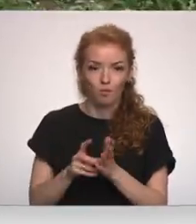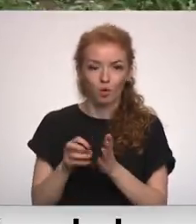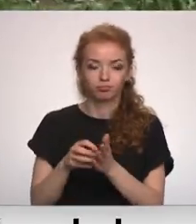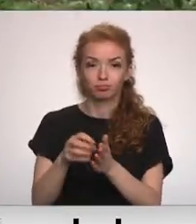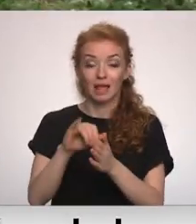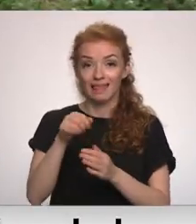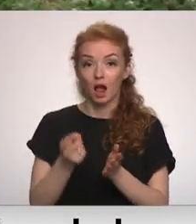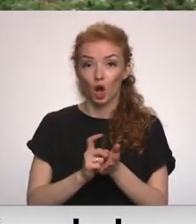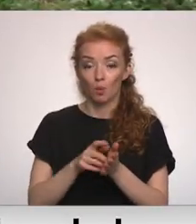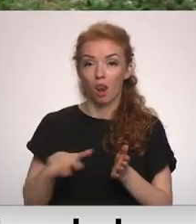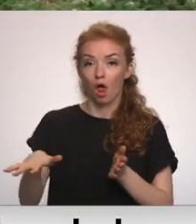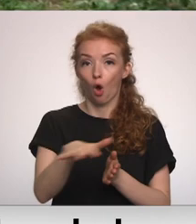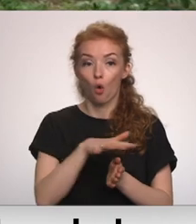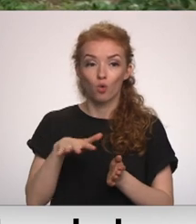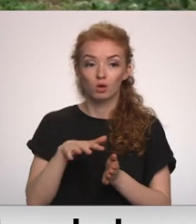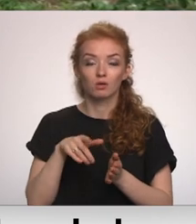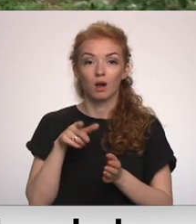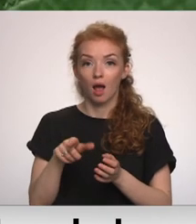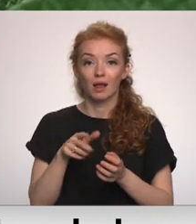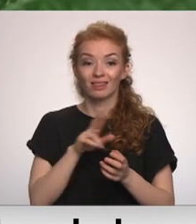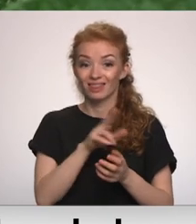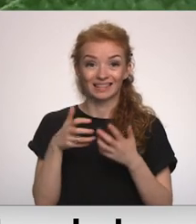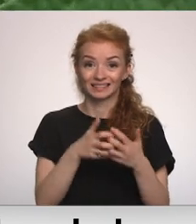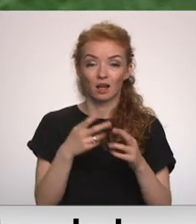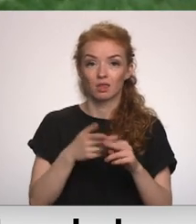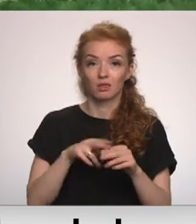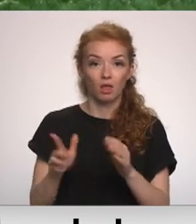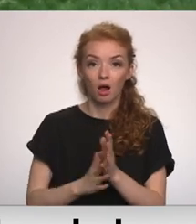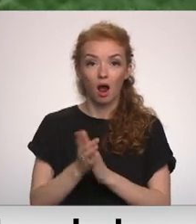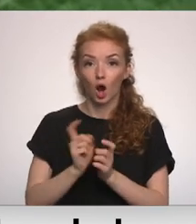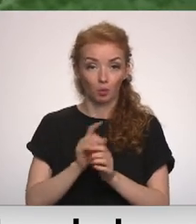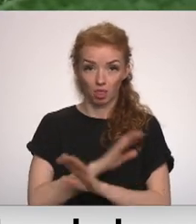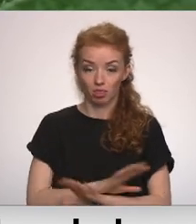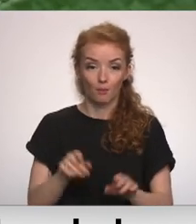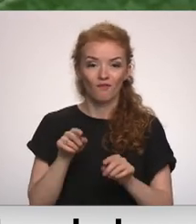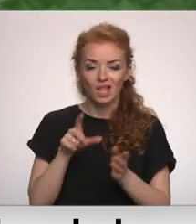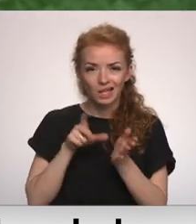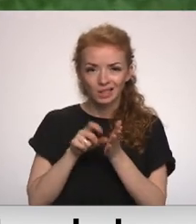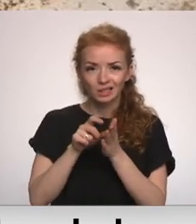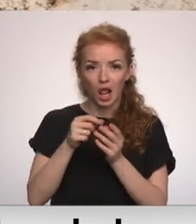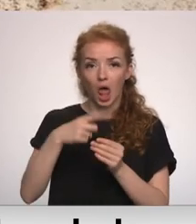Ja kartupeļu laukā ar Kolorādo vabolēm necīnās, tad ražas nebūs. Šie kaitēkļi